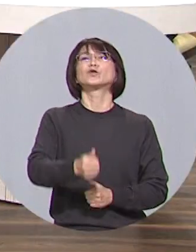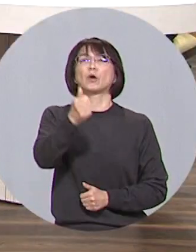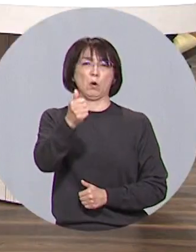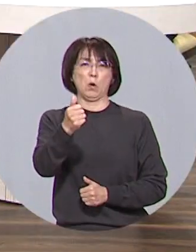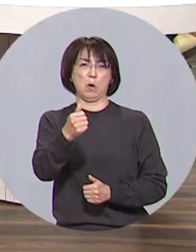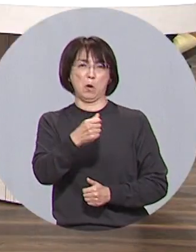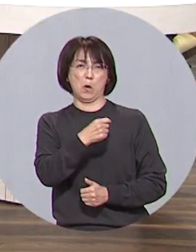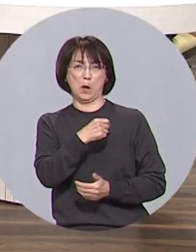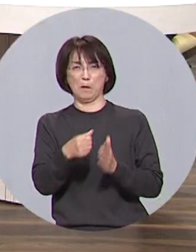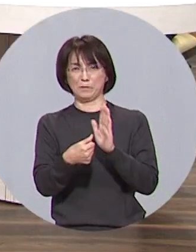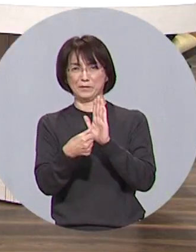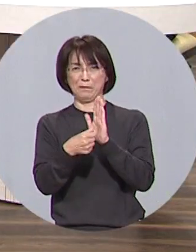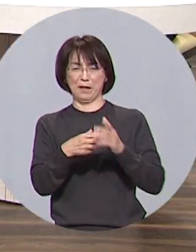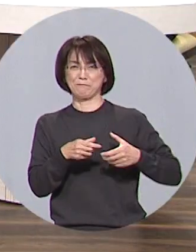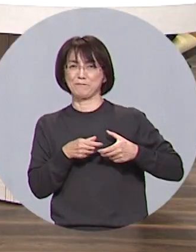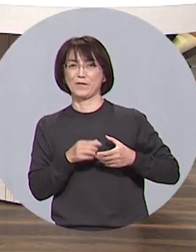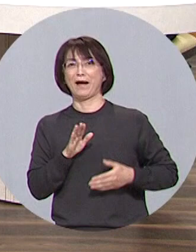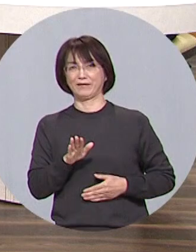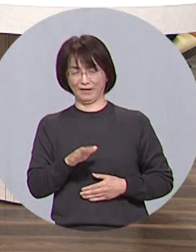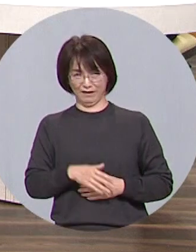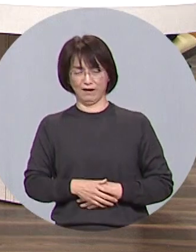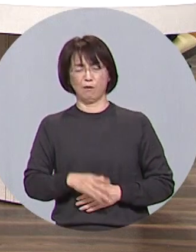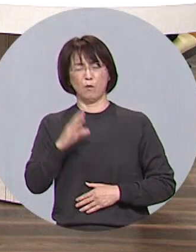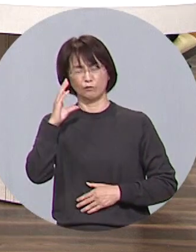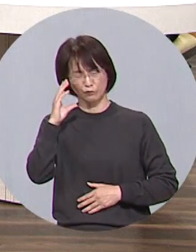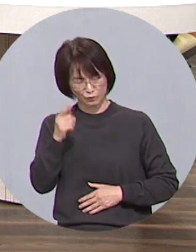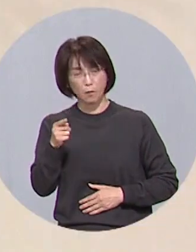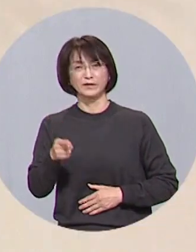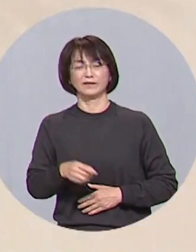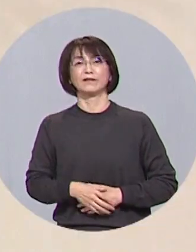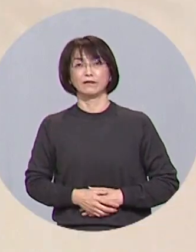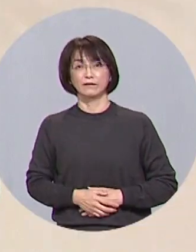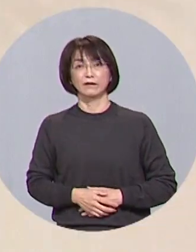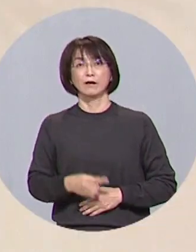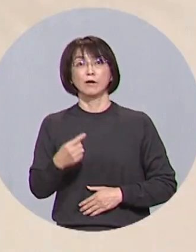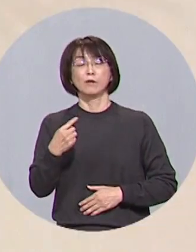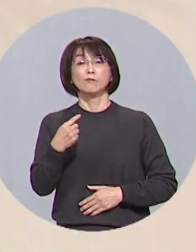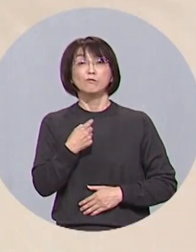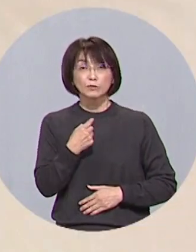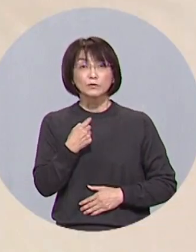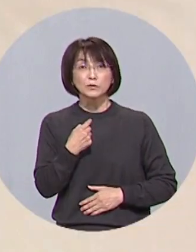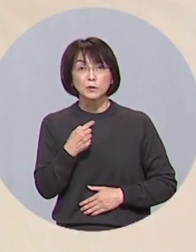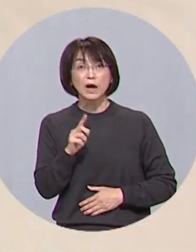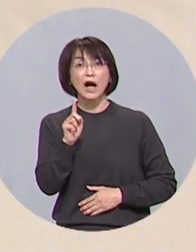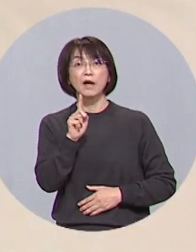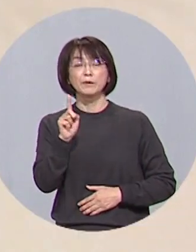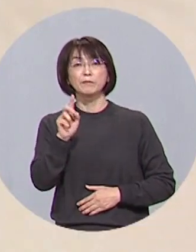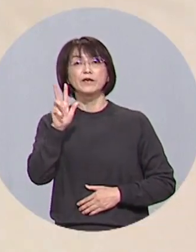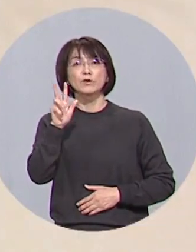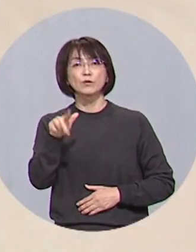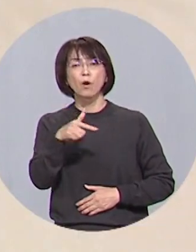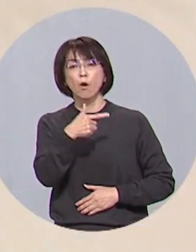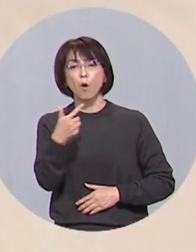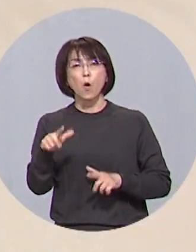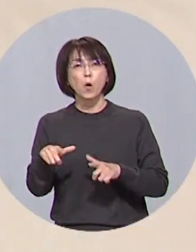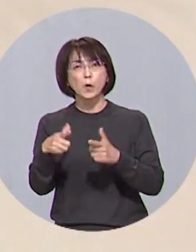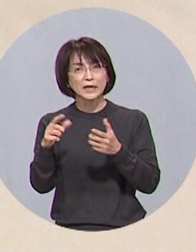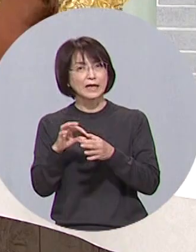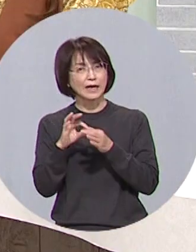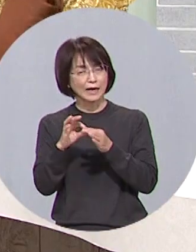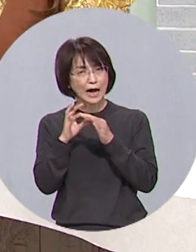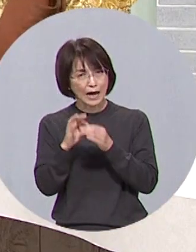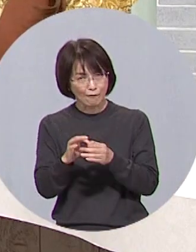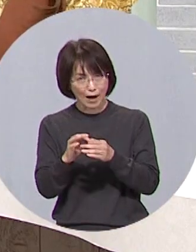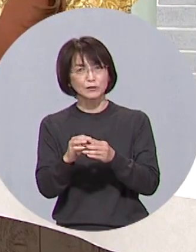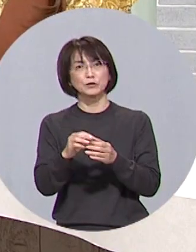ごいキャラクターの人。 これはすごいですよ。僕とかあのビビる大木さんとかね、いろいろ作ってくれてたじゃないですか。まあ、それこそ飛んで埼玉もそうですけども